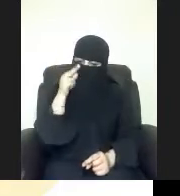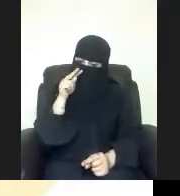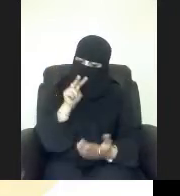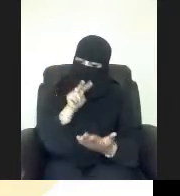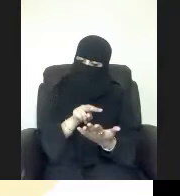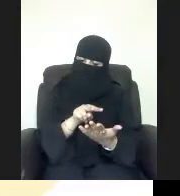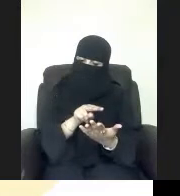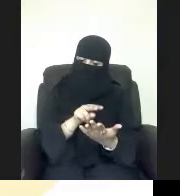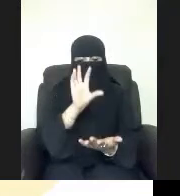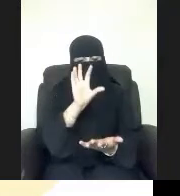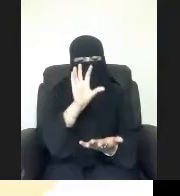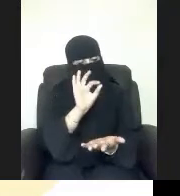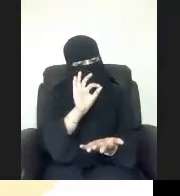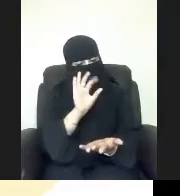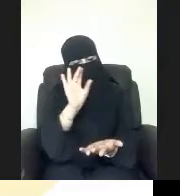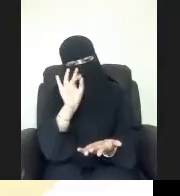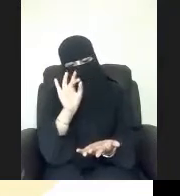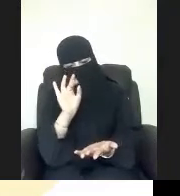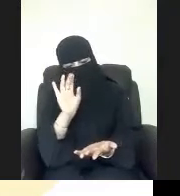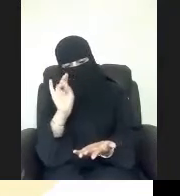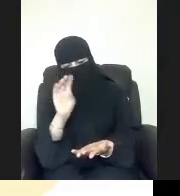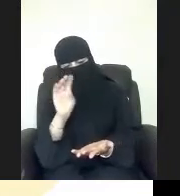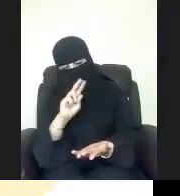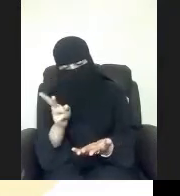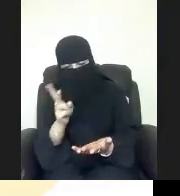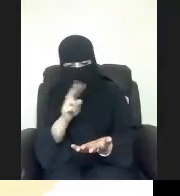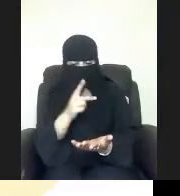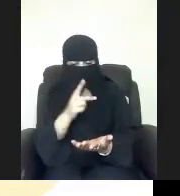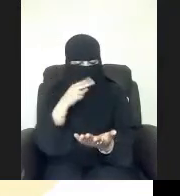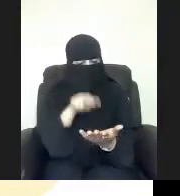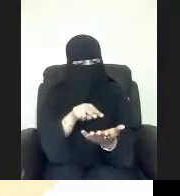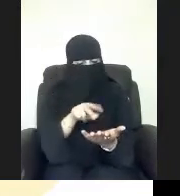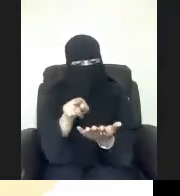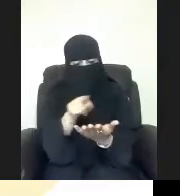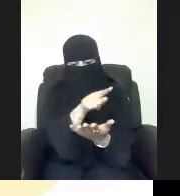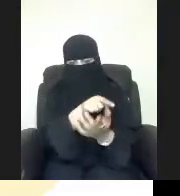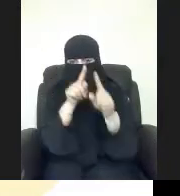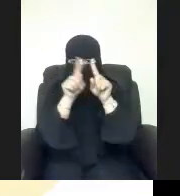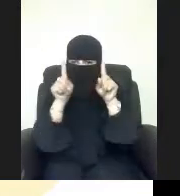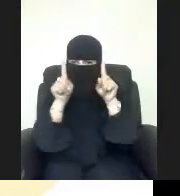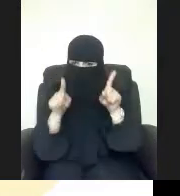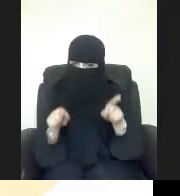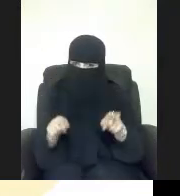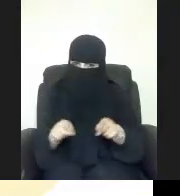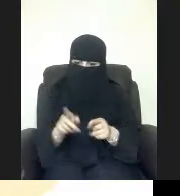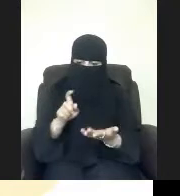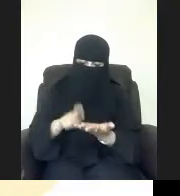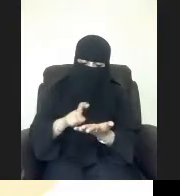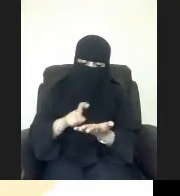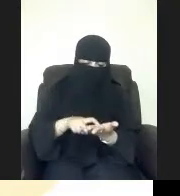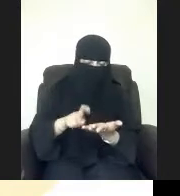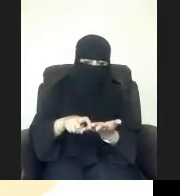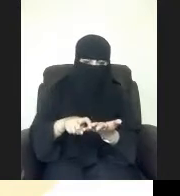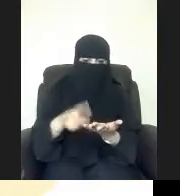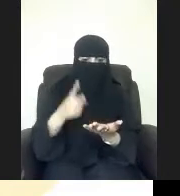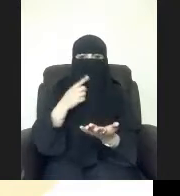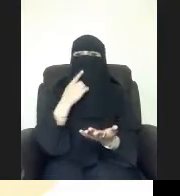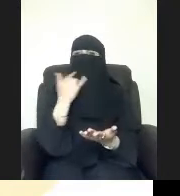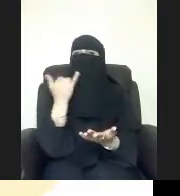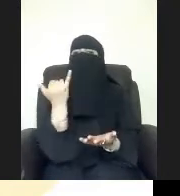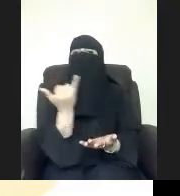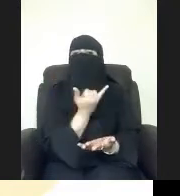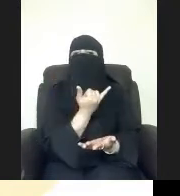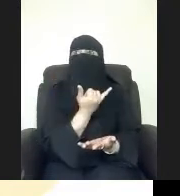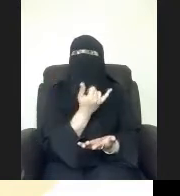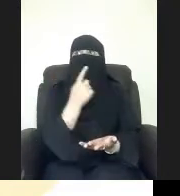الفنية التقنية عند تصميم نموذج التعلم المدمج، عندما عند تصميم النماذج التي تستخدمها